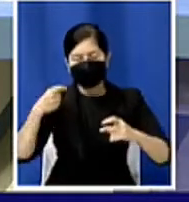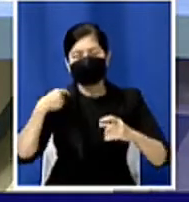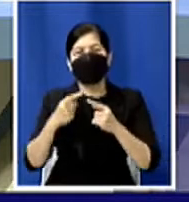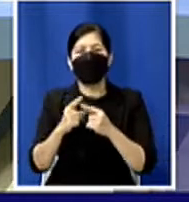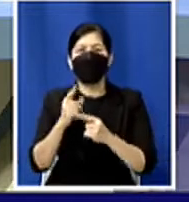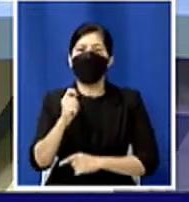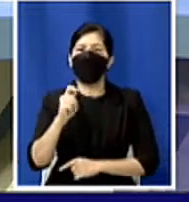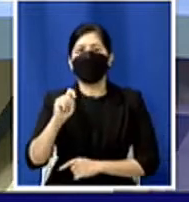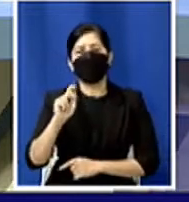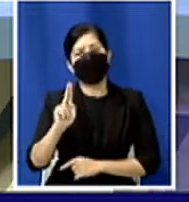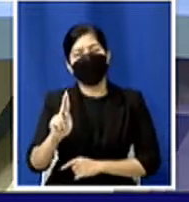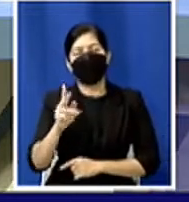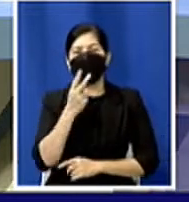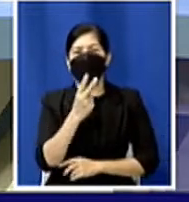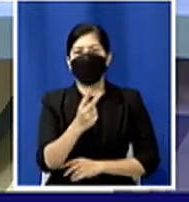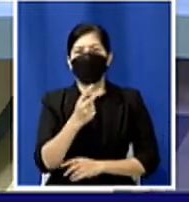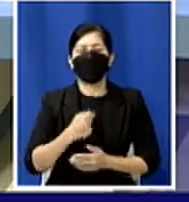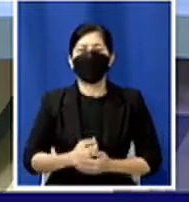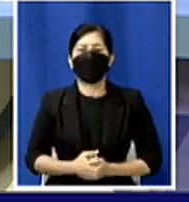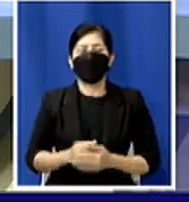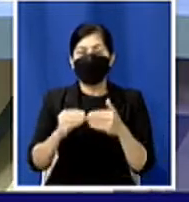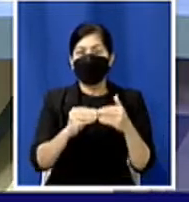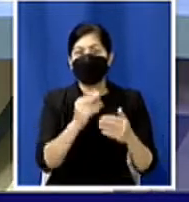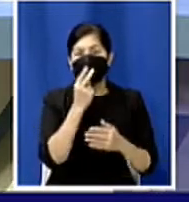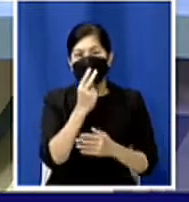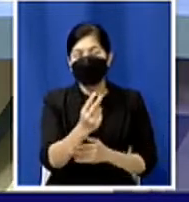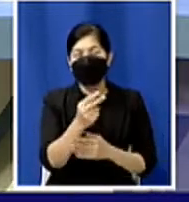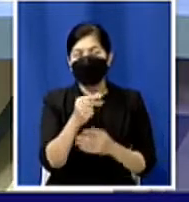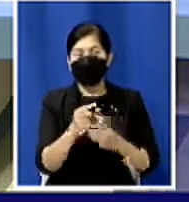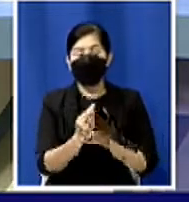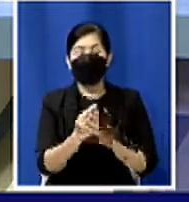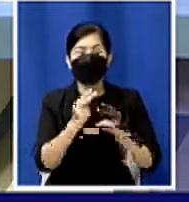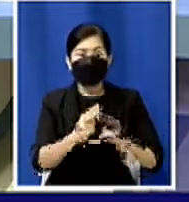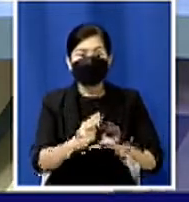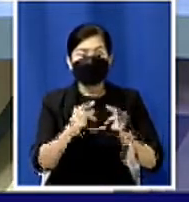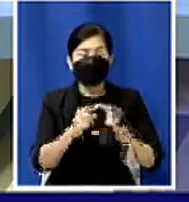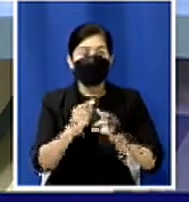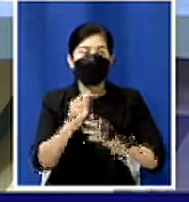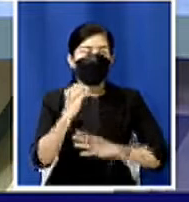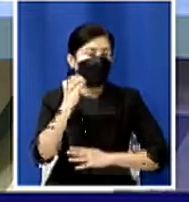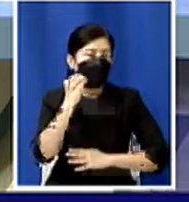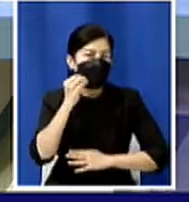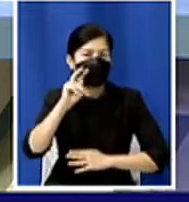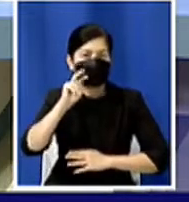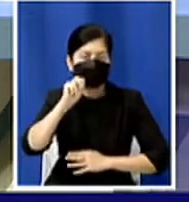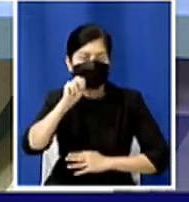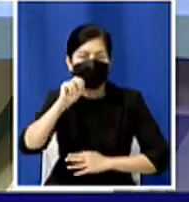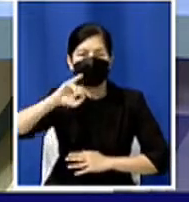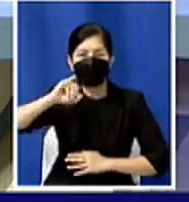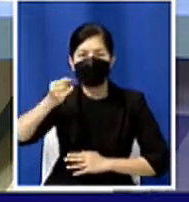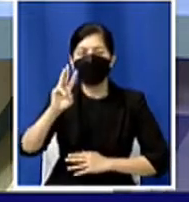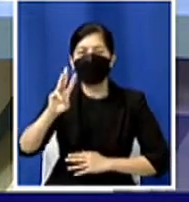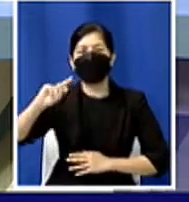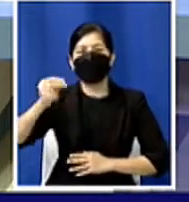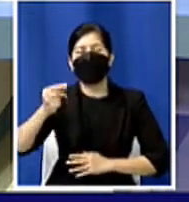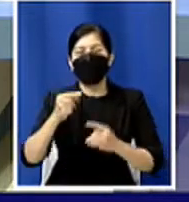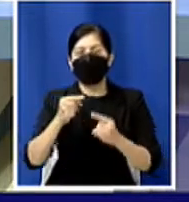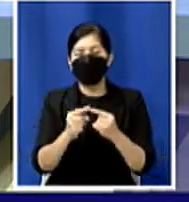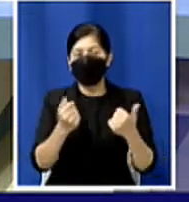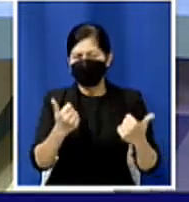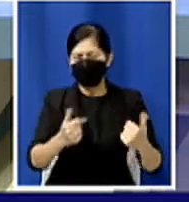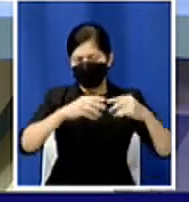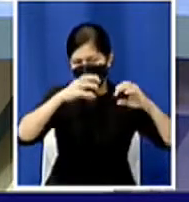ฮะเอาคุณเจพาไปเที่ยวทะเลหมอกก่อน ครับไปที่บ้านน้ำจวงนะฮะในช่วงนี้เขาบอกว่าฝนตกลงมาอย่างต่อเนื่องครับทำให้ช่วงเช้าเนี่ยมีทะเลหมอก